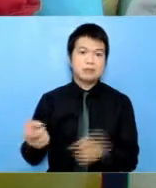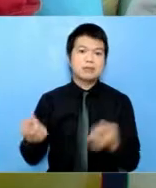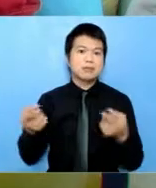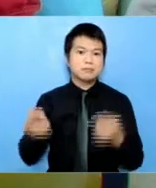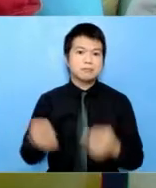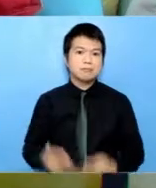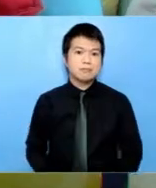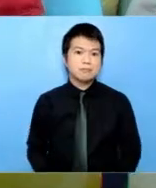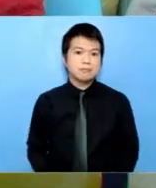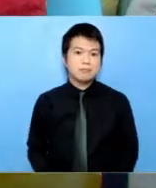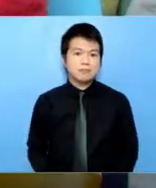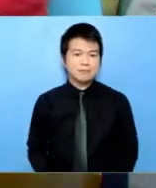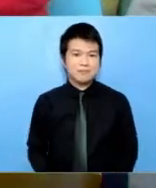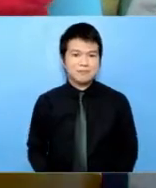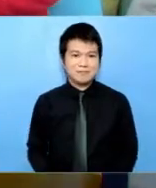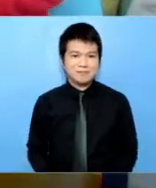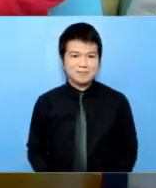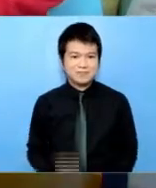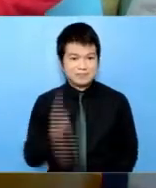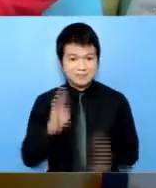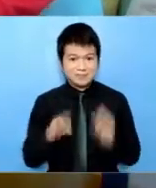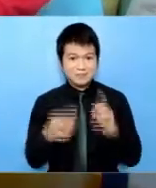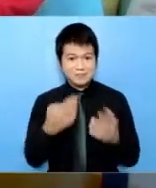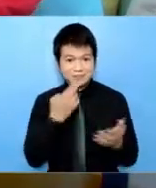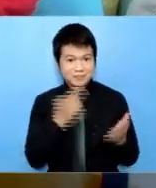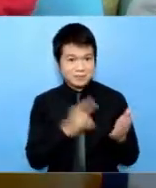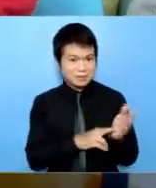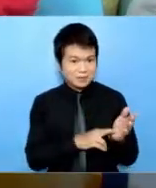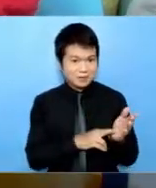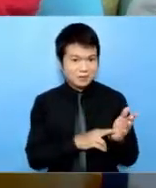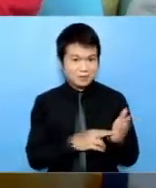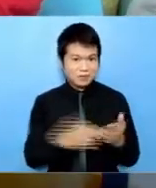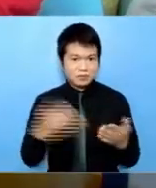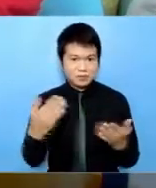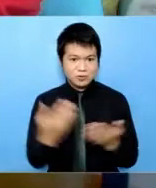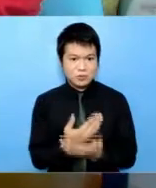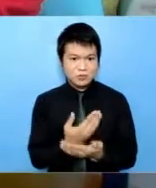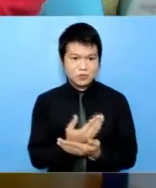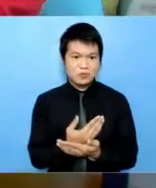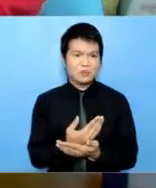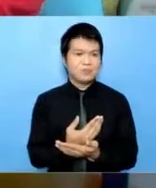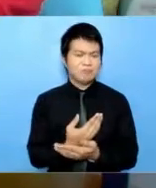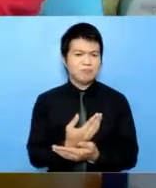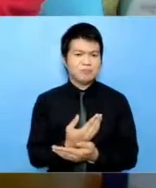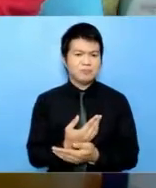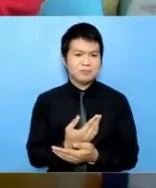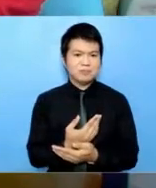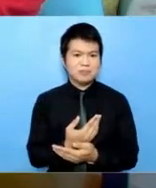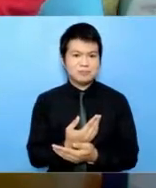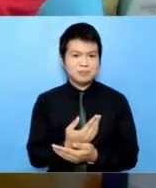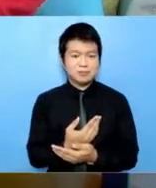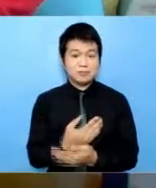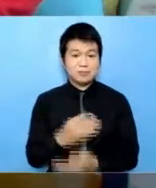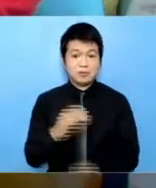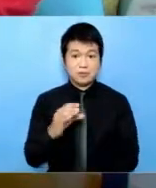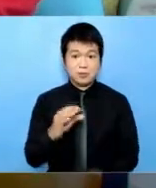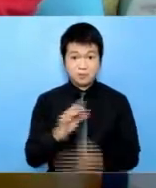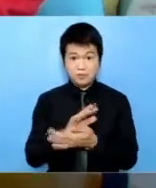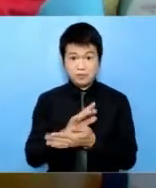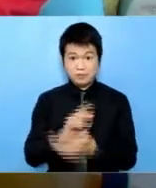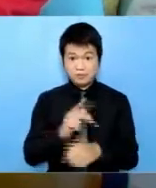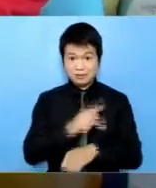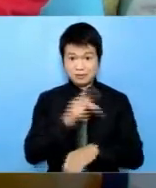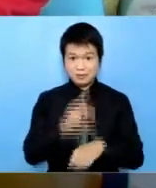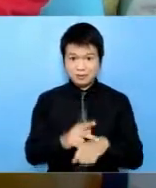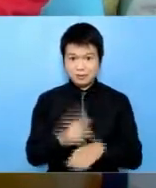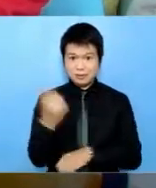Eto naman mga kapatid, nakapagtala na naman ng bagong all-time high record sa new cases ng COVID-19 sa ating bansa in one day.